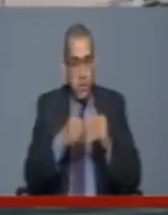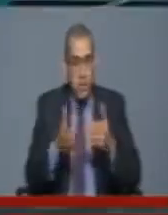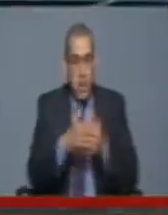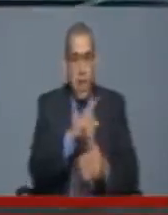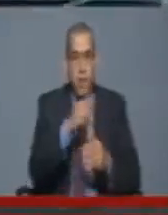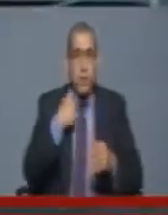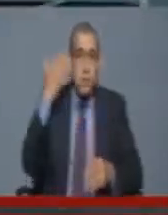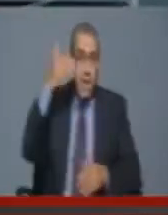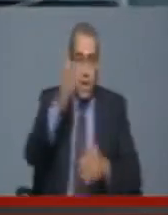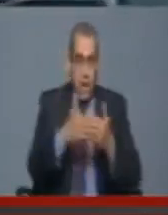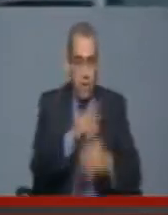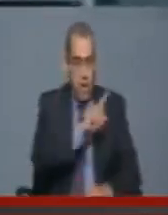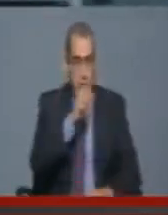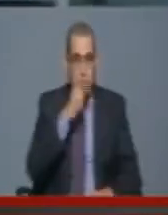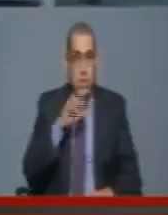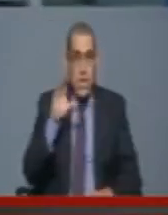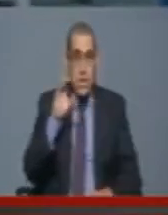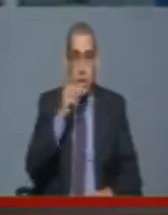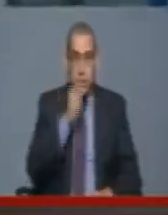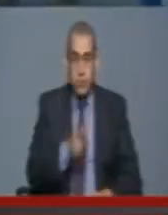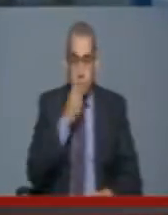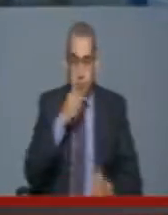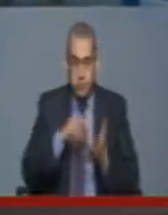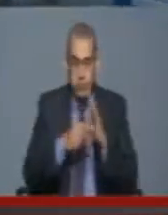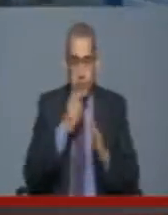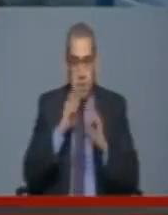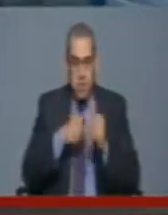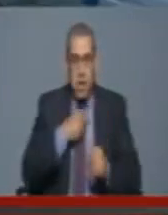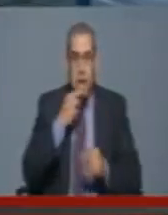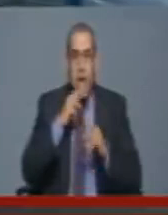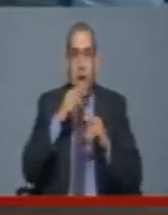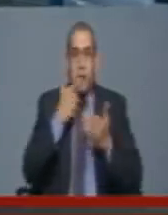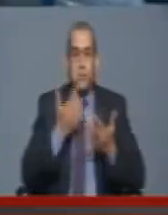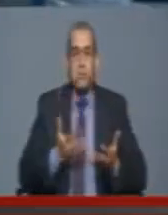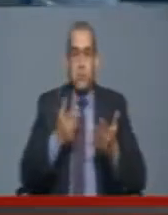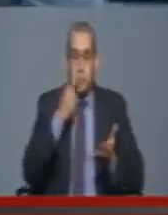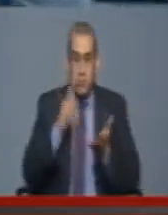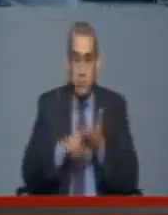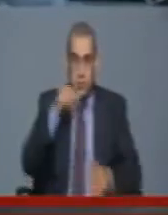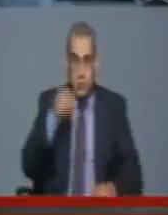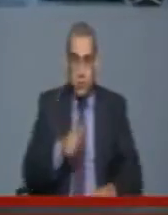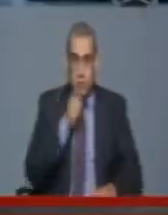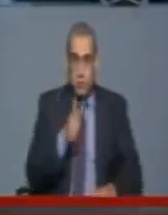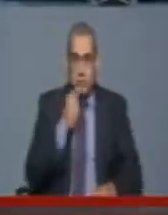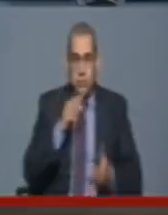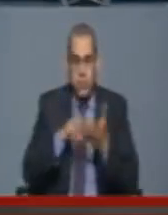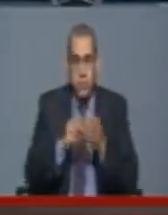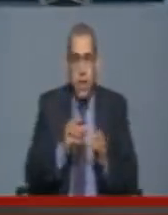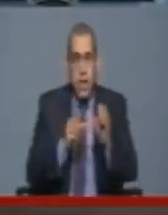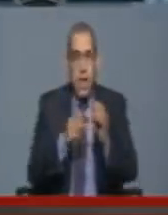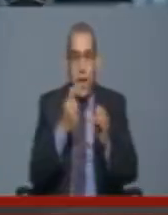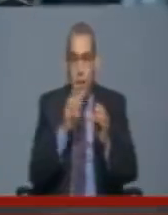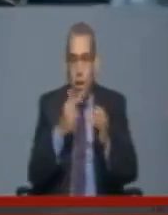عبد الفتاح السيسي بلغته المصرية البسيطة بأن ما تم هو جزء، ولسه